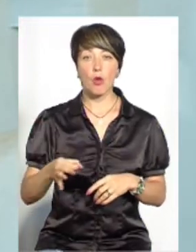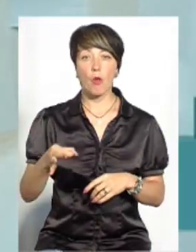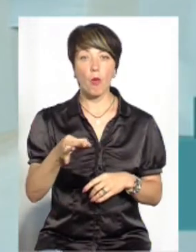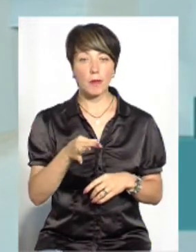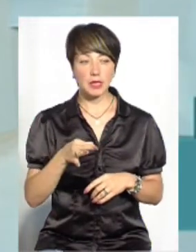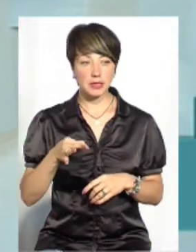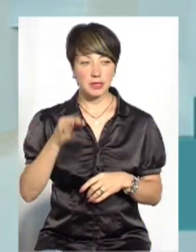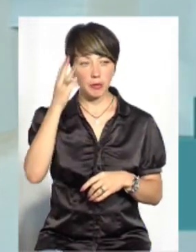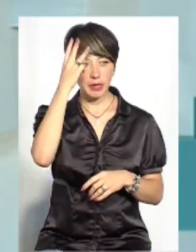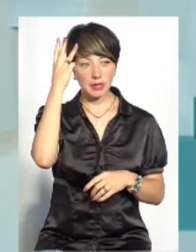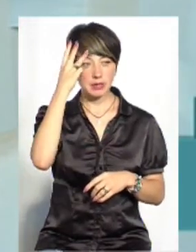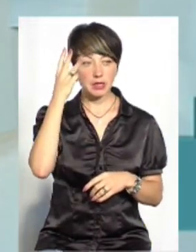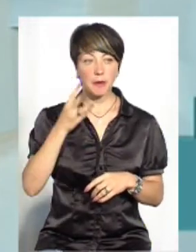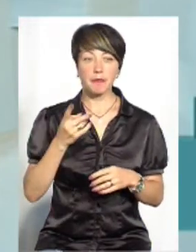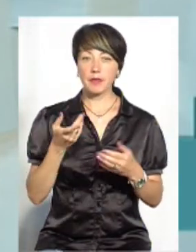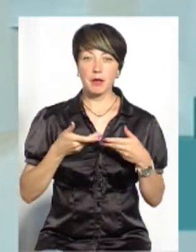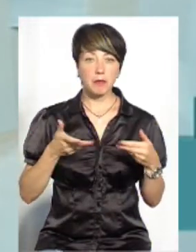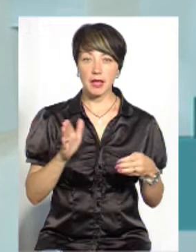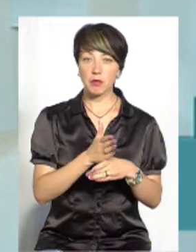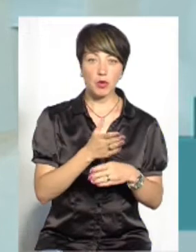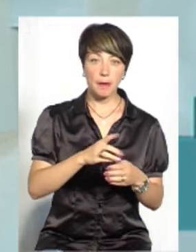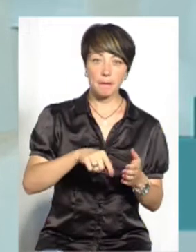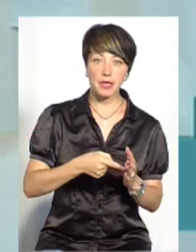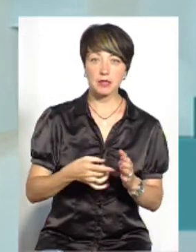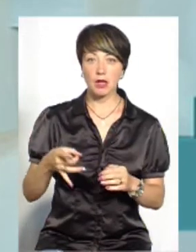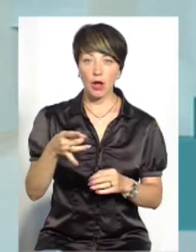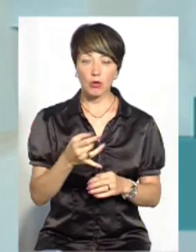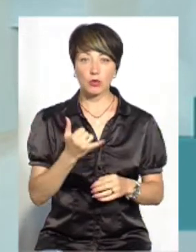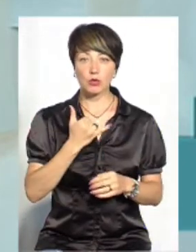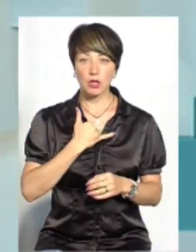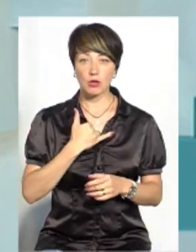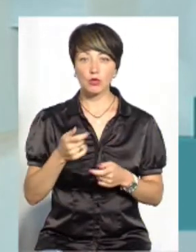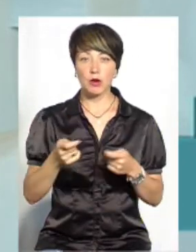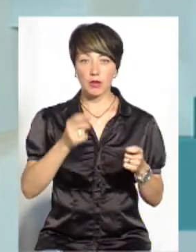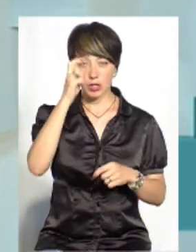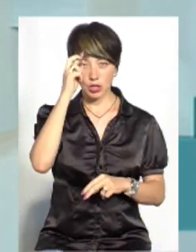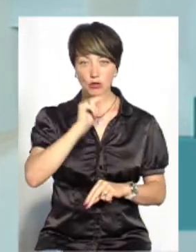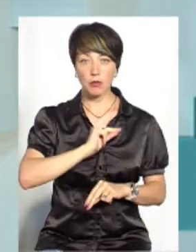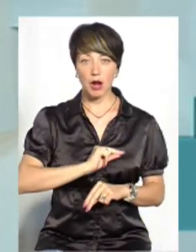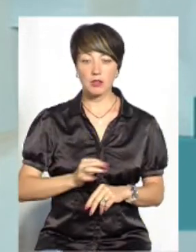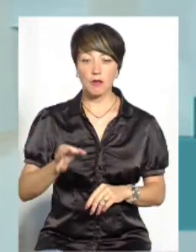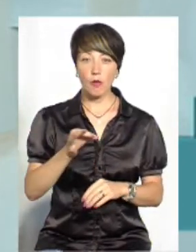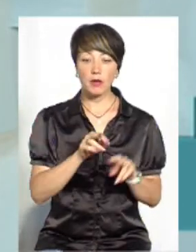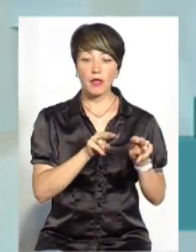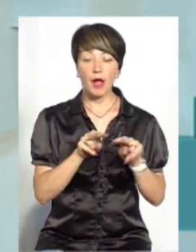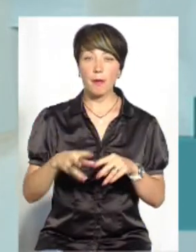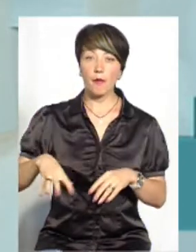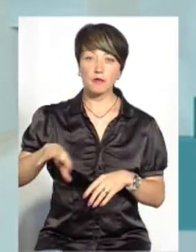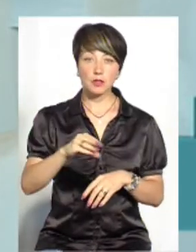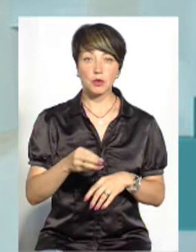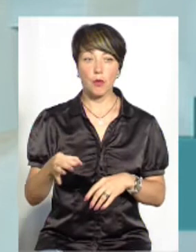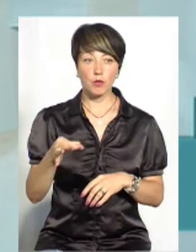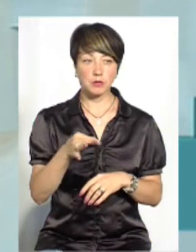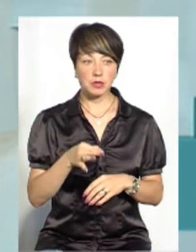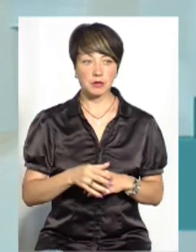Хмельницькій області. Ми не поділяємо на місто, на райони. У нас управління Держпраці у Хмельницькій області, ми здійснюємо нагляд у області, як у